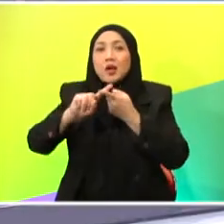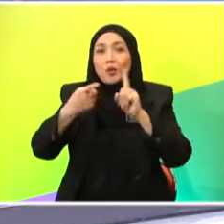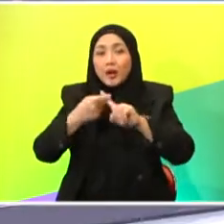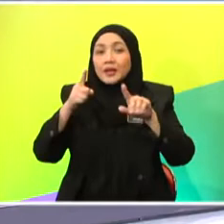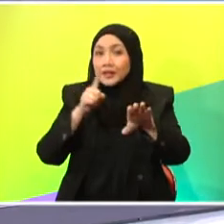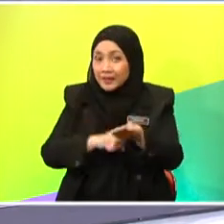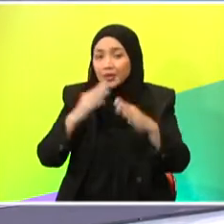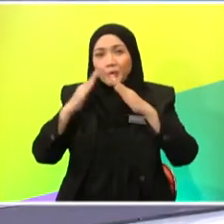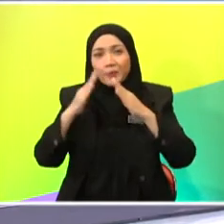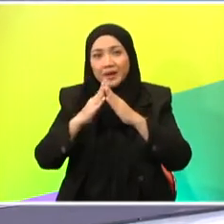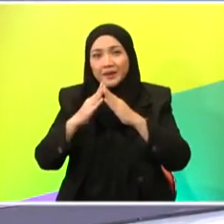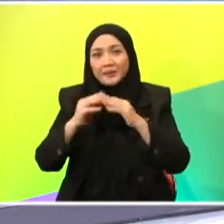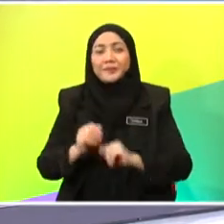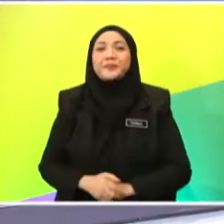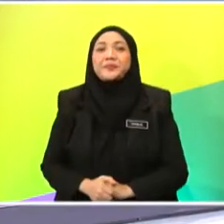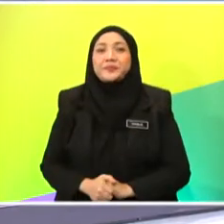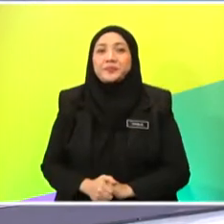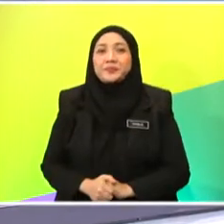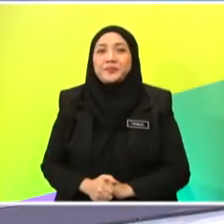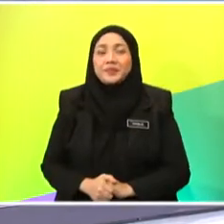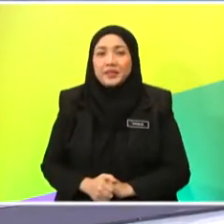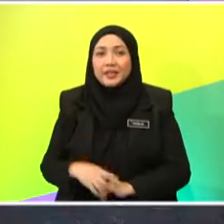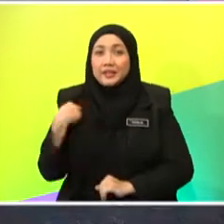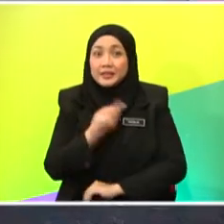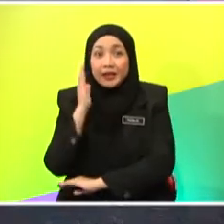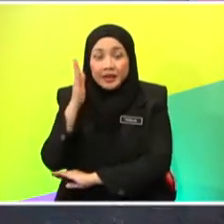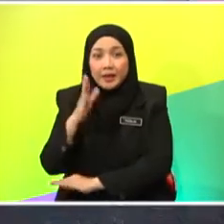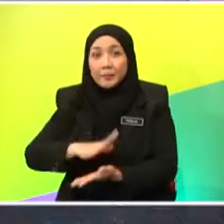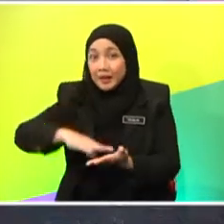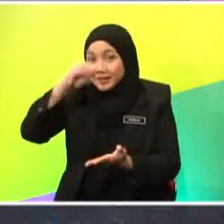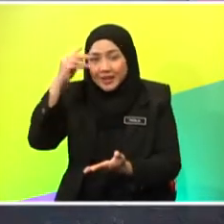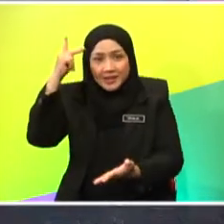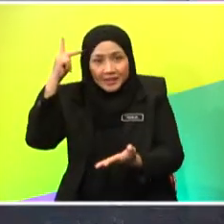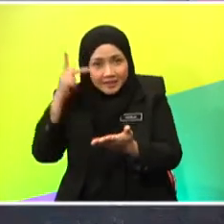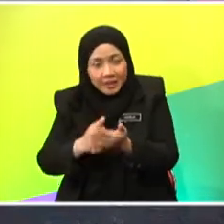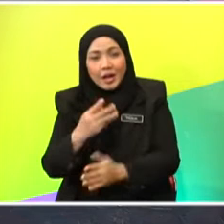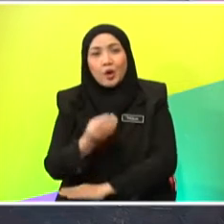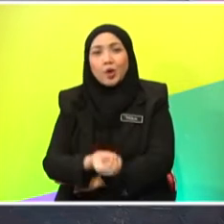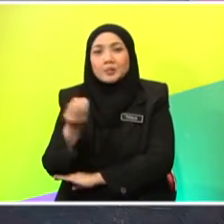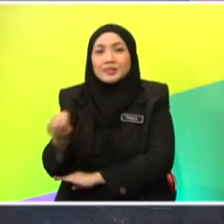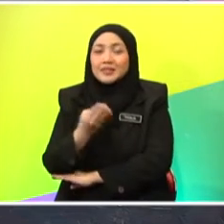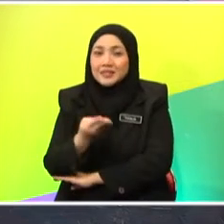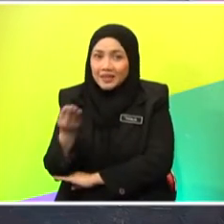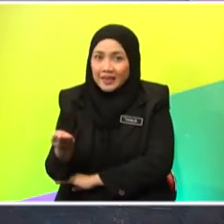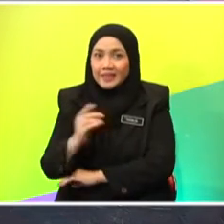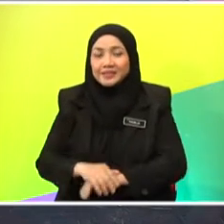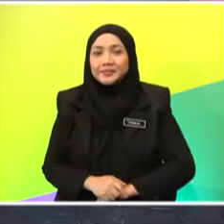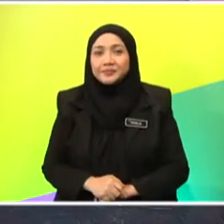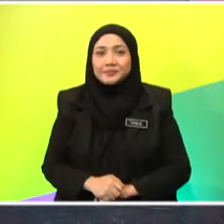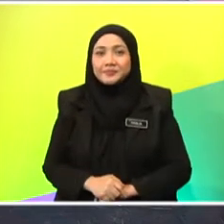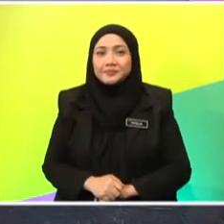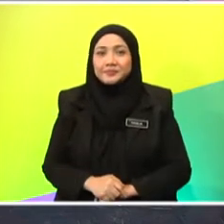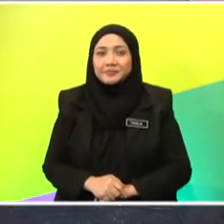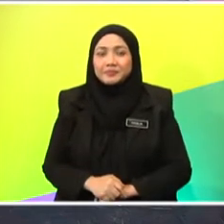kawan-kawan di rumah kita belajar sama-sama kenal objek Oke saya pilih gue Silet Hai Sayu paling Suke